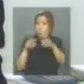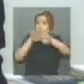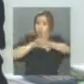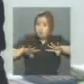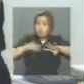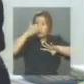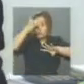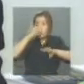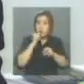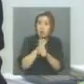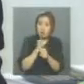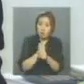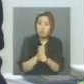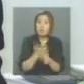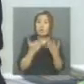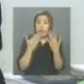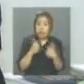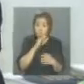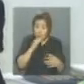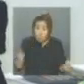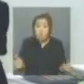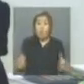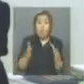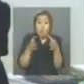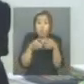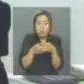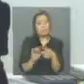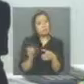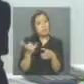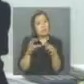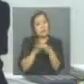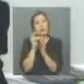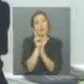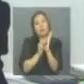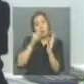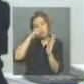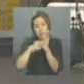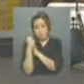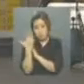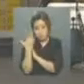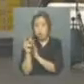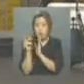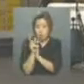อยู่แต่พอเป็นมัลติลาเทอรัลปุ๊บเราอาจจะอ่อนด้อยเรื่องของกฎหมายเรื่องของกฎระเบียบในบางเรื่อง